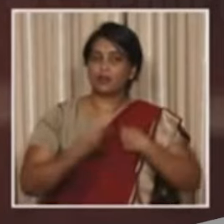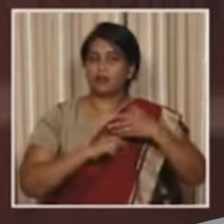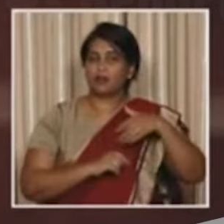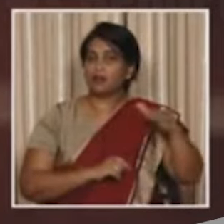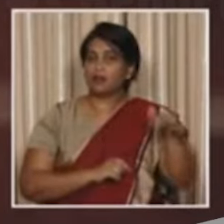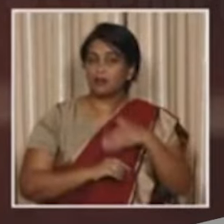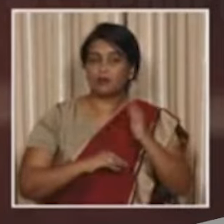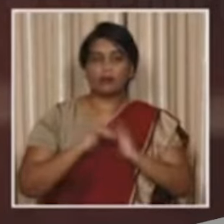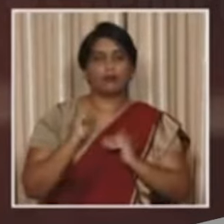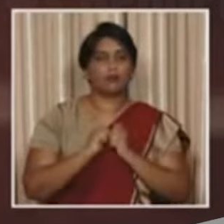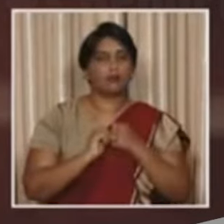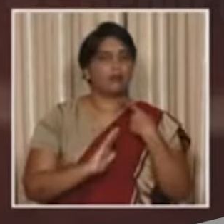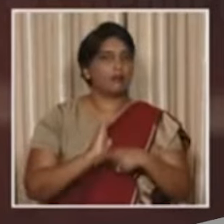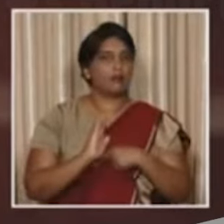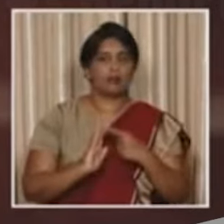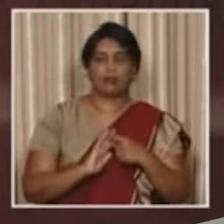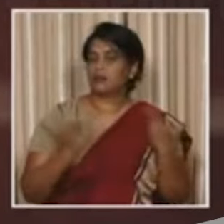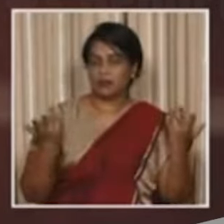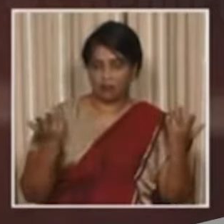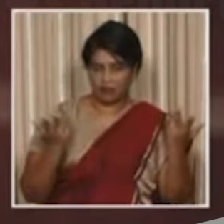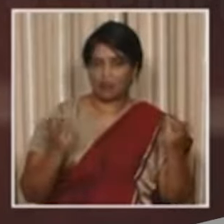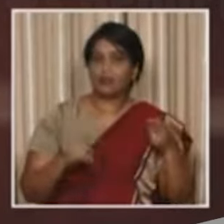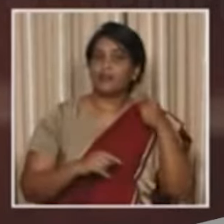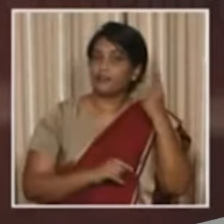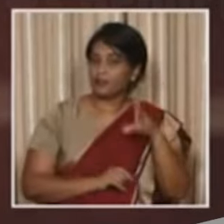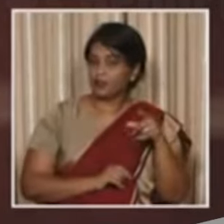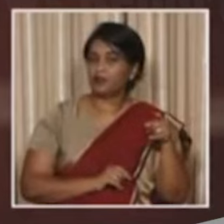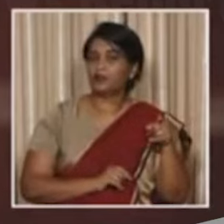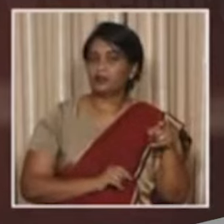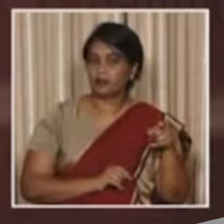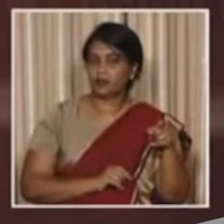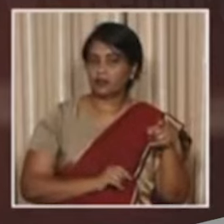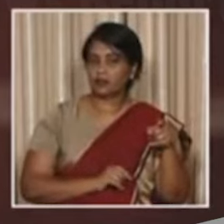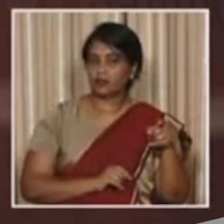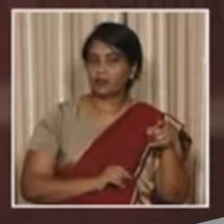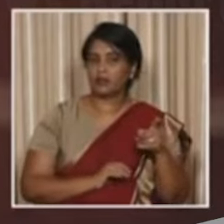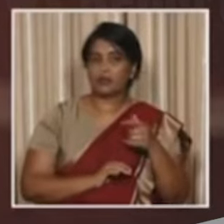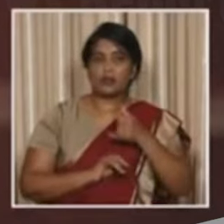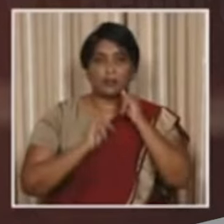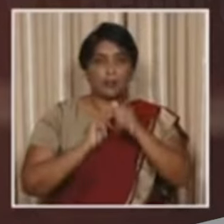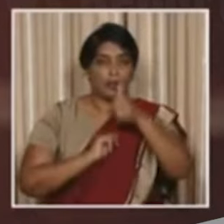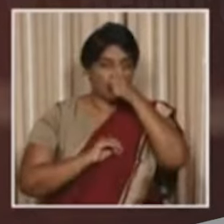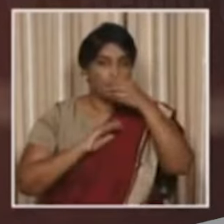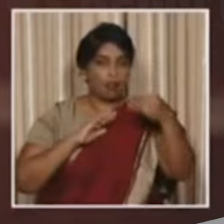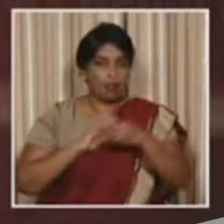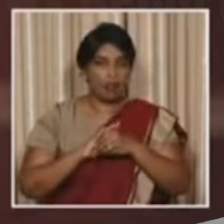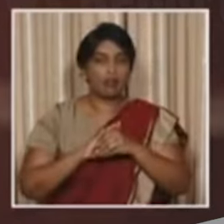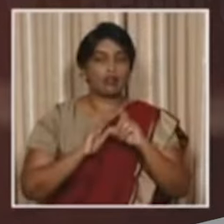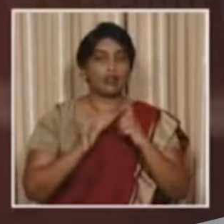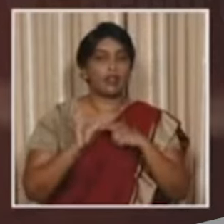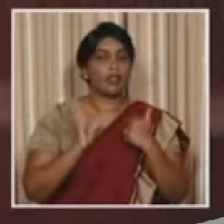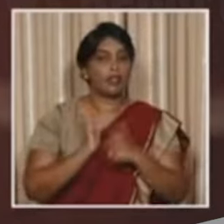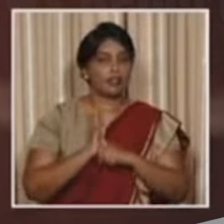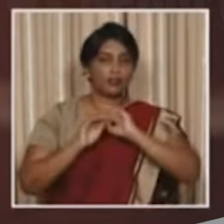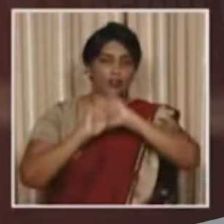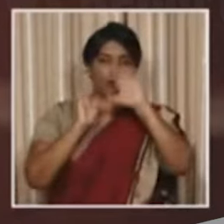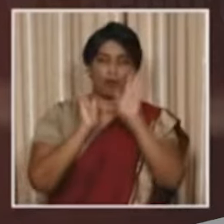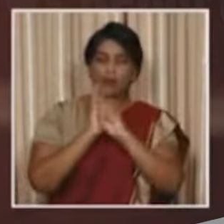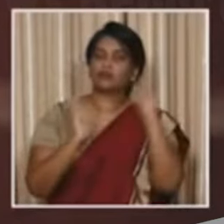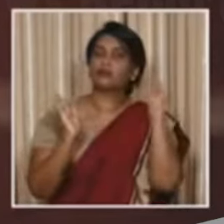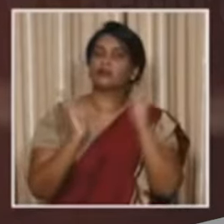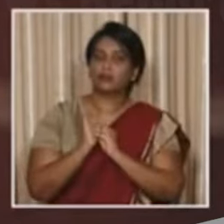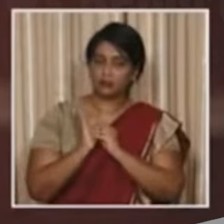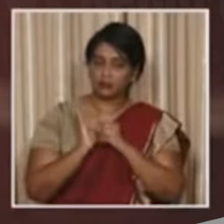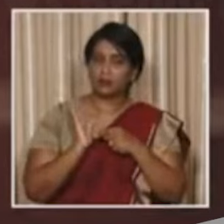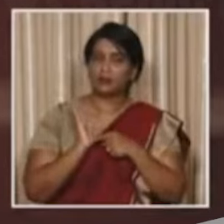කරගන්නවත් ක්‍රමවේදයක් අපේ රටේ තිබුණේ නැහැ. ඒක නිසා තමයි දූෂණ විරෝධී පනතට අවශ්‍ය ප්‍රතිපාදන සියල්ල ඇතුළත් කරලා